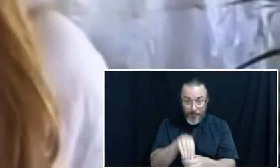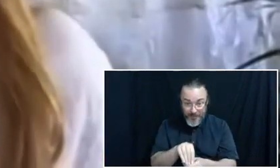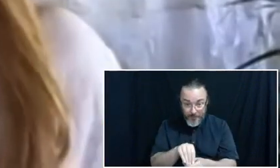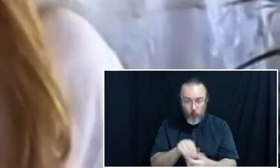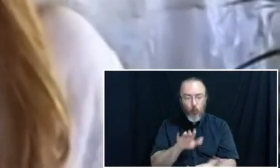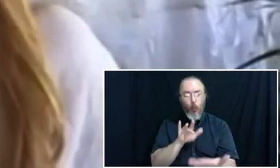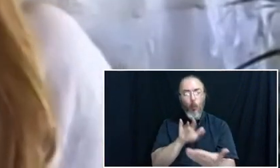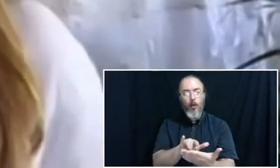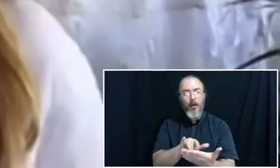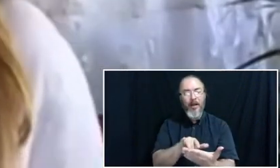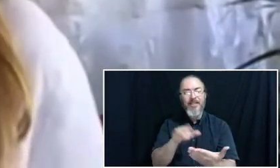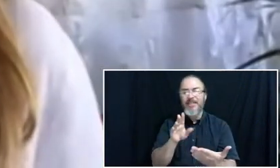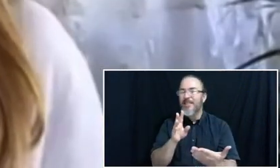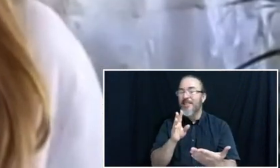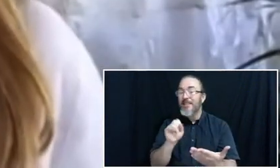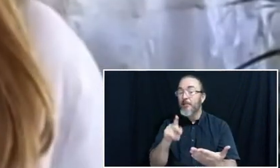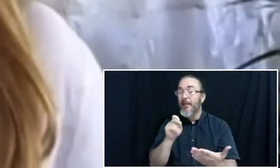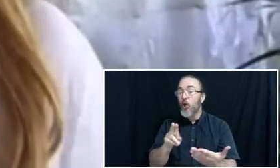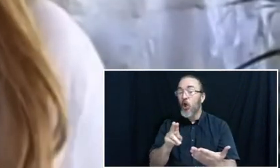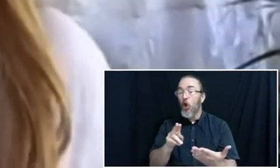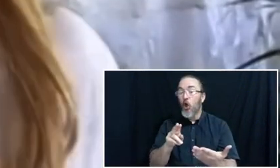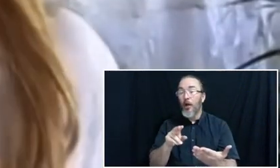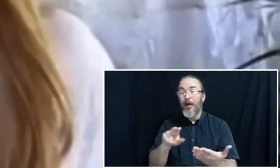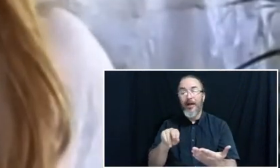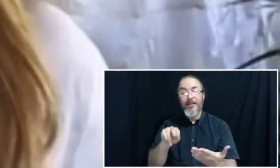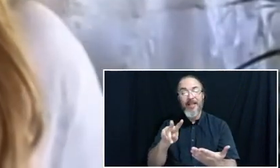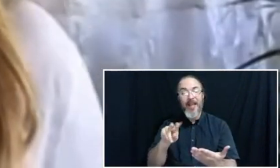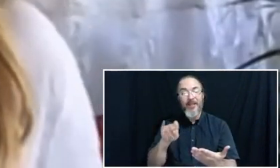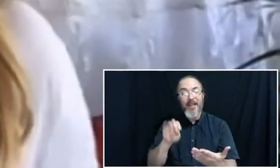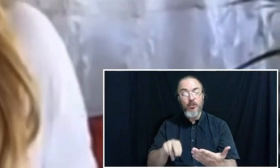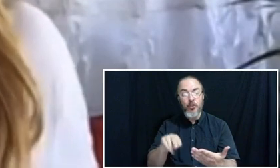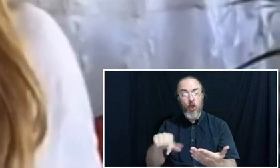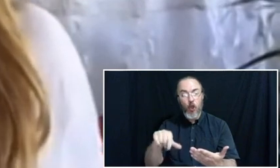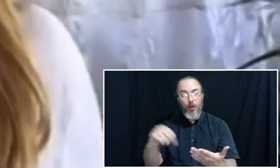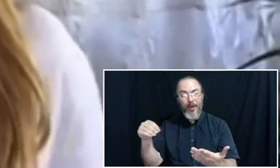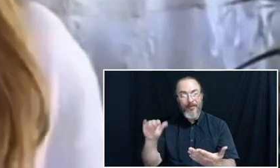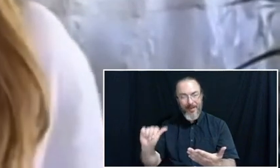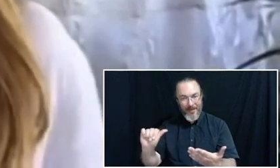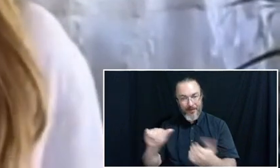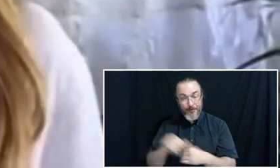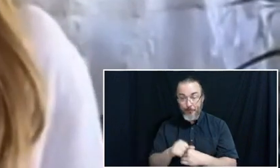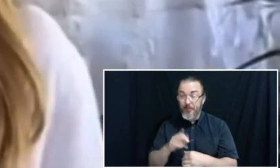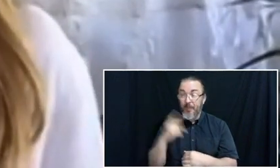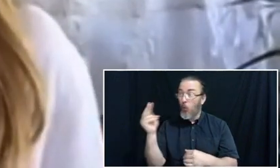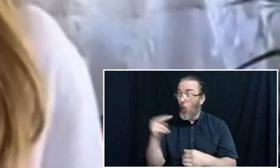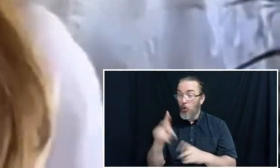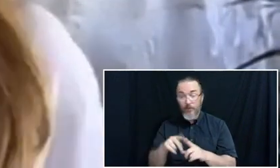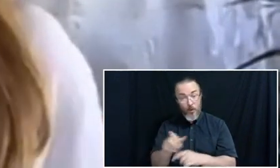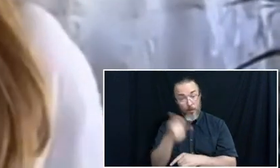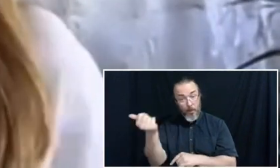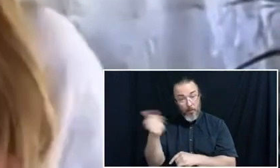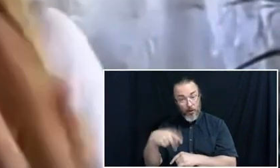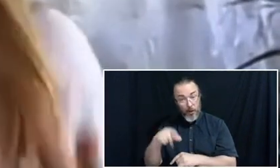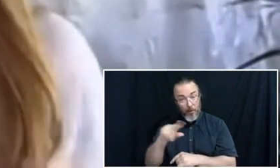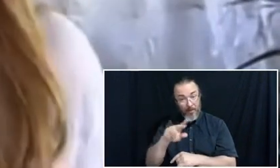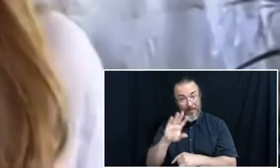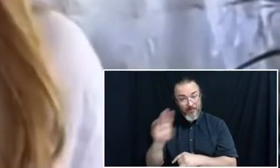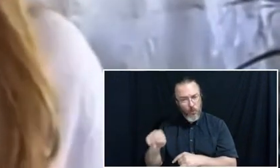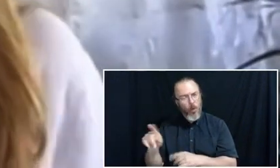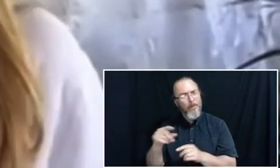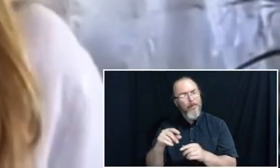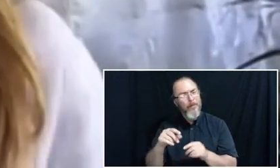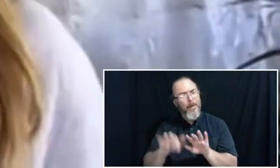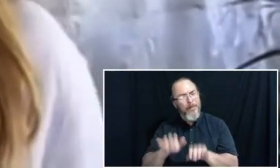vous pouvez cliquer sur le bouton Speaker Q&A dans le menu de navigation en haut de votre écran. Pour ceux qui regardent sur d'autres plateformes, vous pouvez